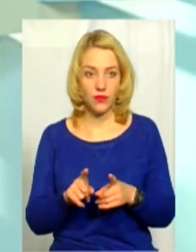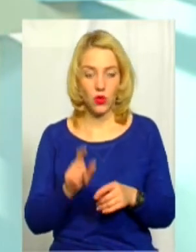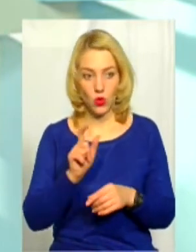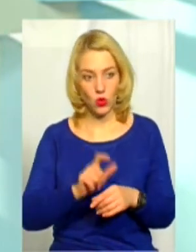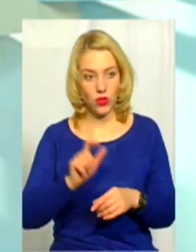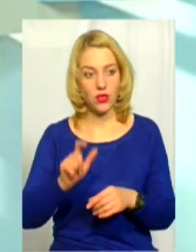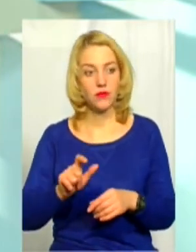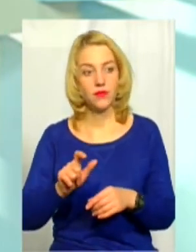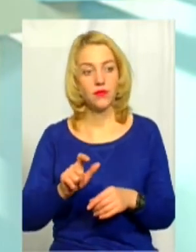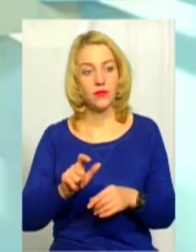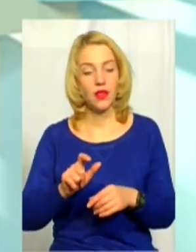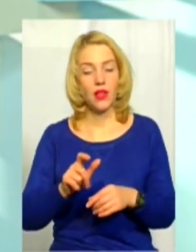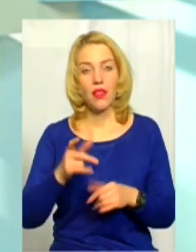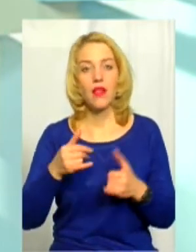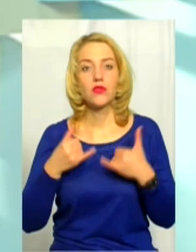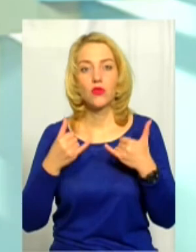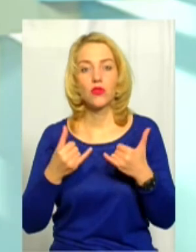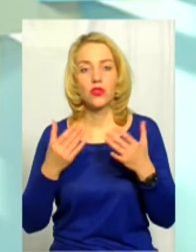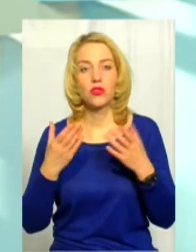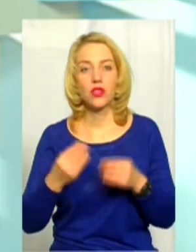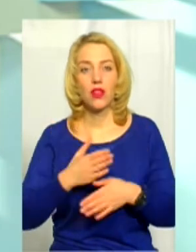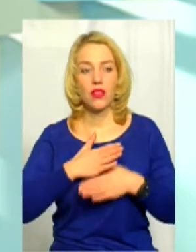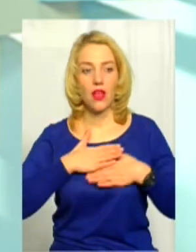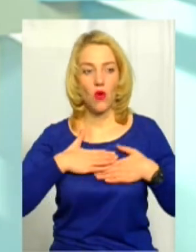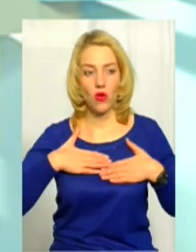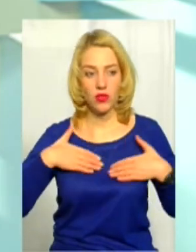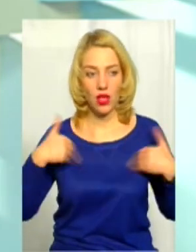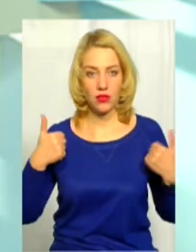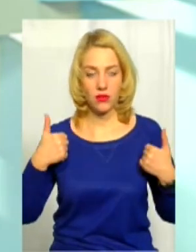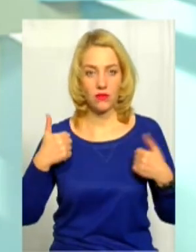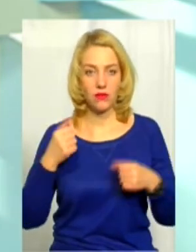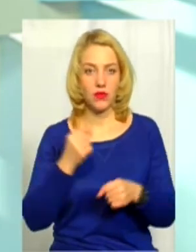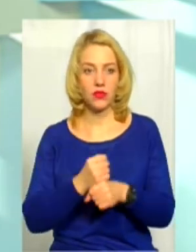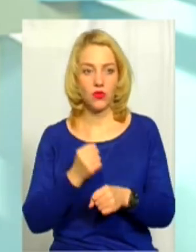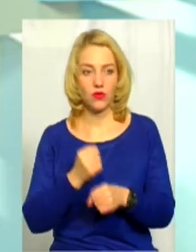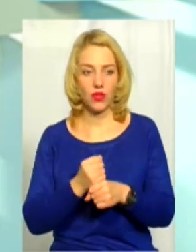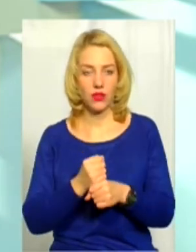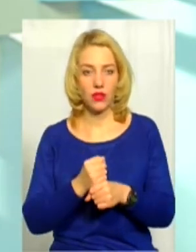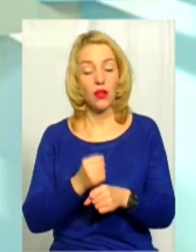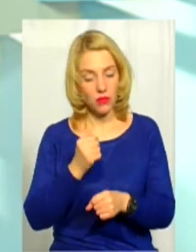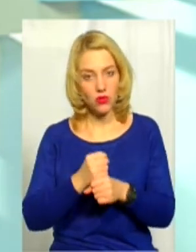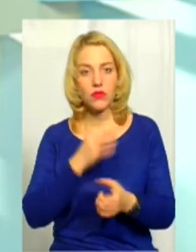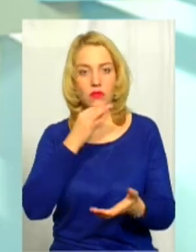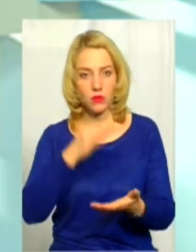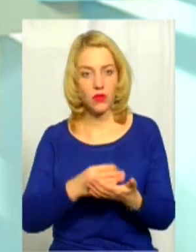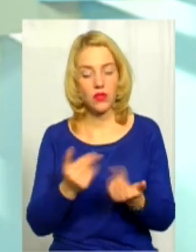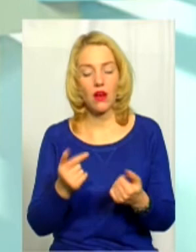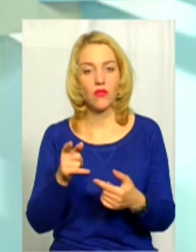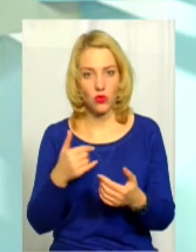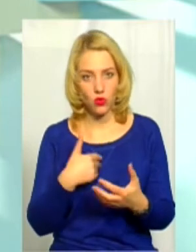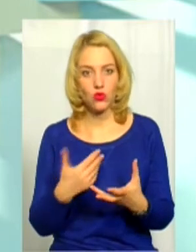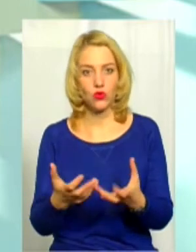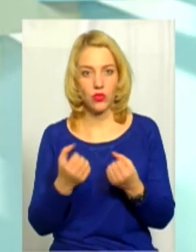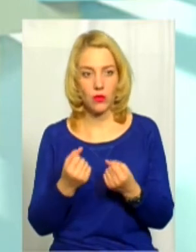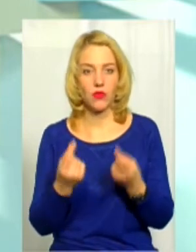люди, власне, на сьогоднішній день не хочуть працювати. Працювати відповідально. Так, вони хочуть